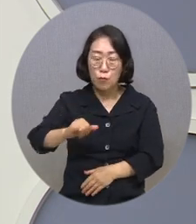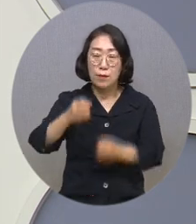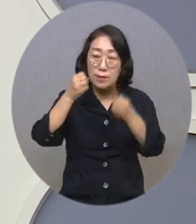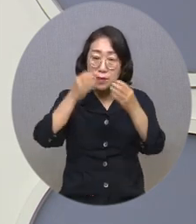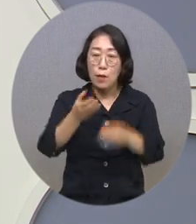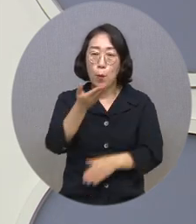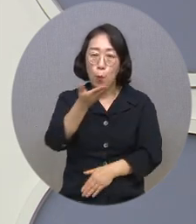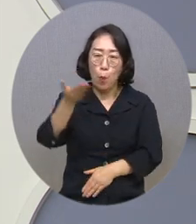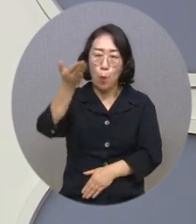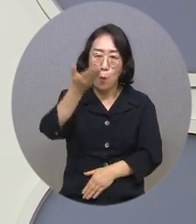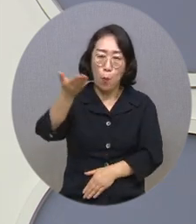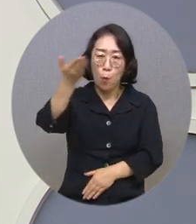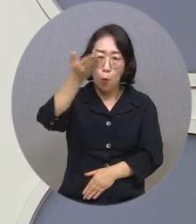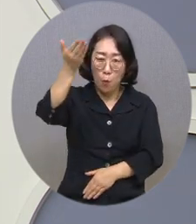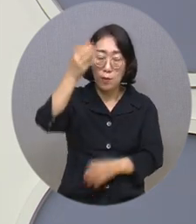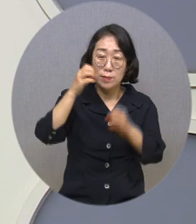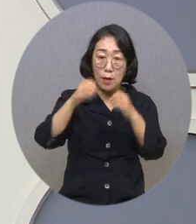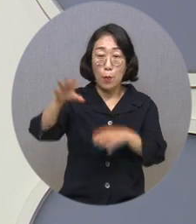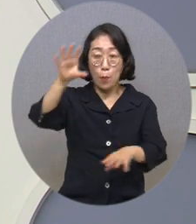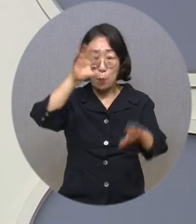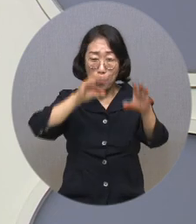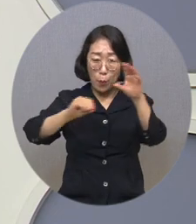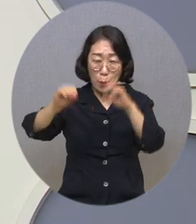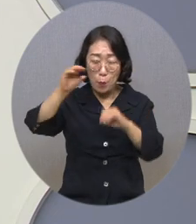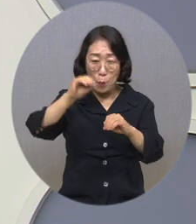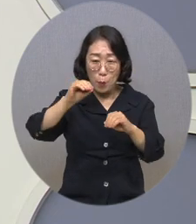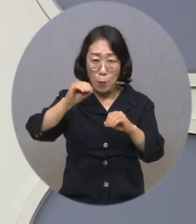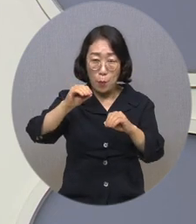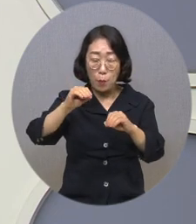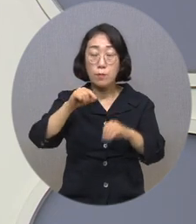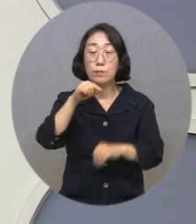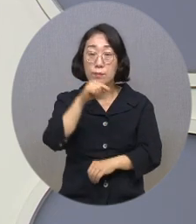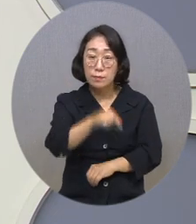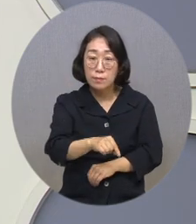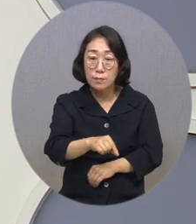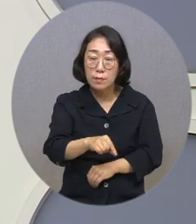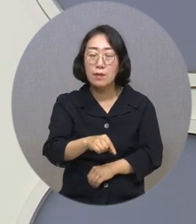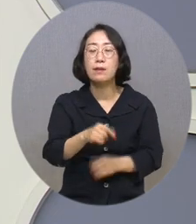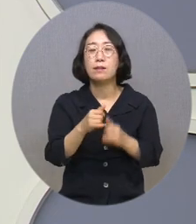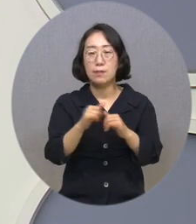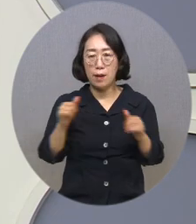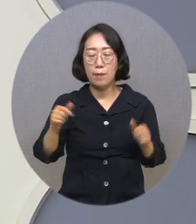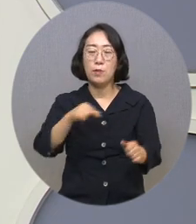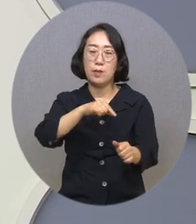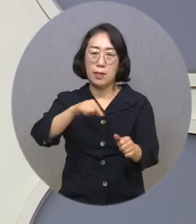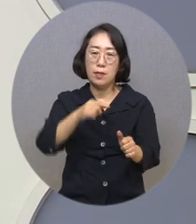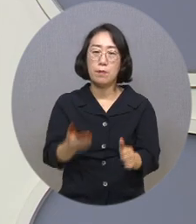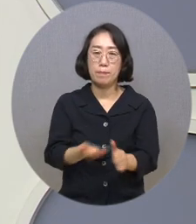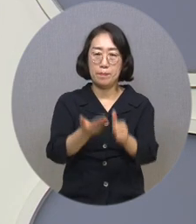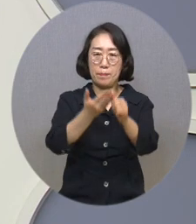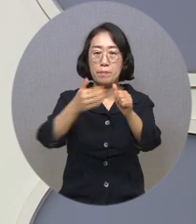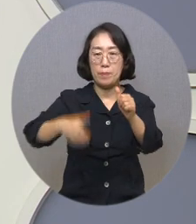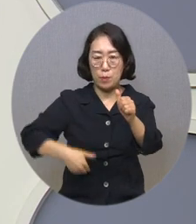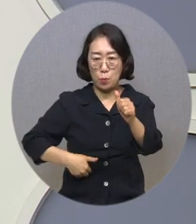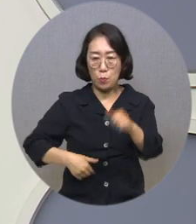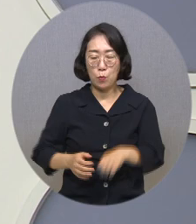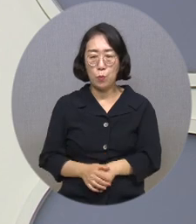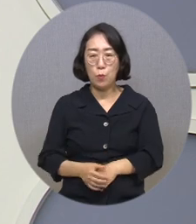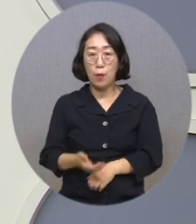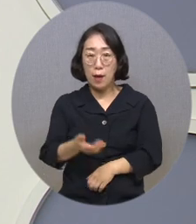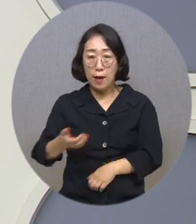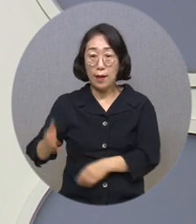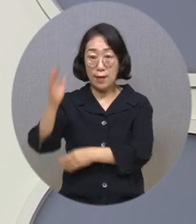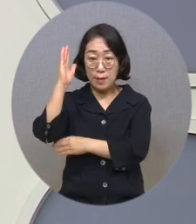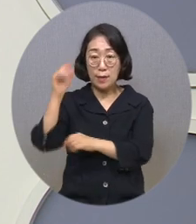돼서 뭔가 새로운 걸 찾아내고 만들어내는 그런 인재를 우리가 키워야 됩니다. 그리고 아까도 제가 잠깐